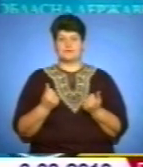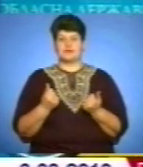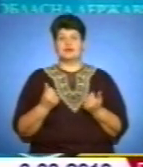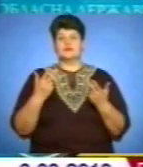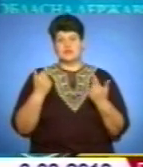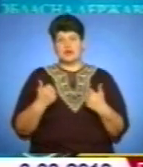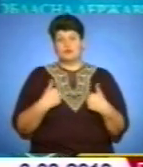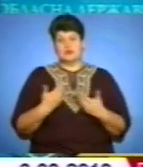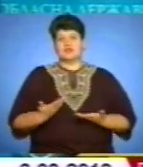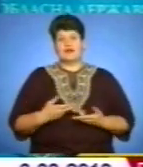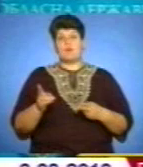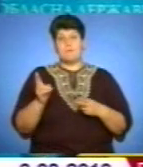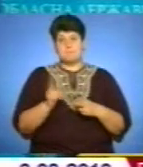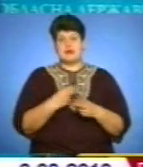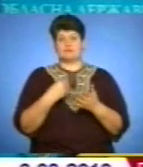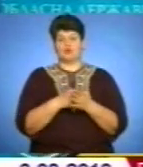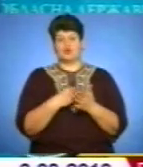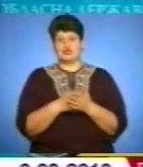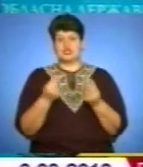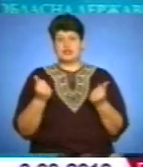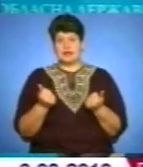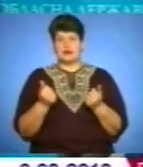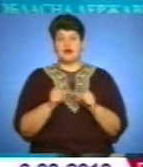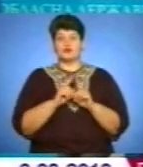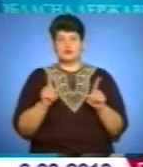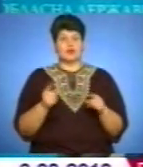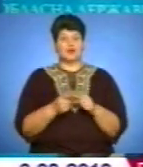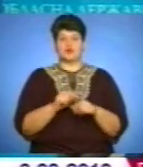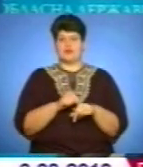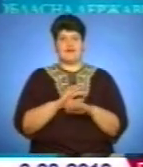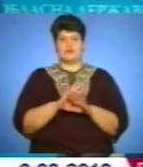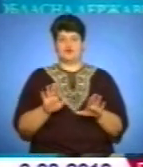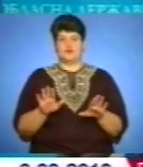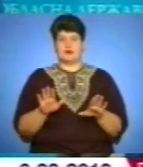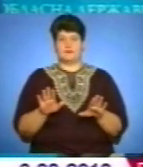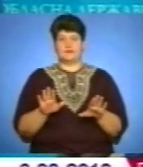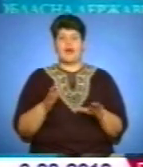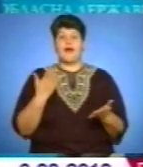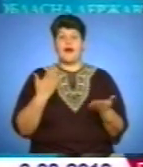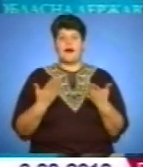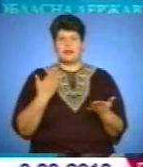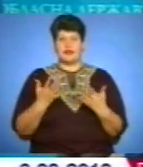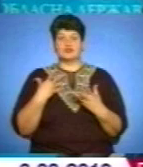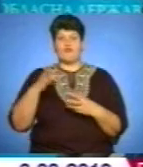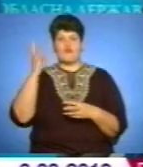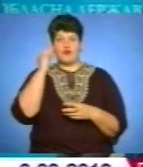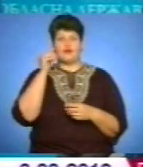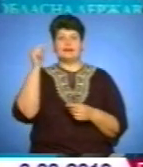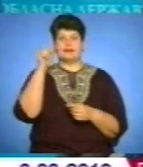ми живемо без бюджета, поки що ми особливо цього не відчуваємо. Але якщо врахувати